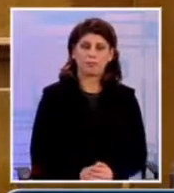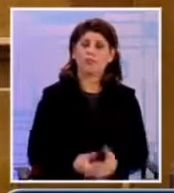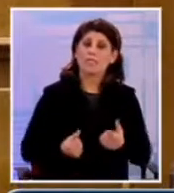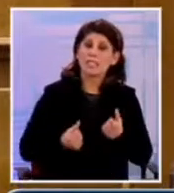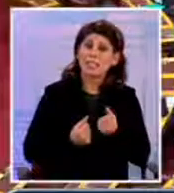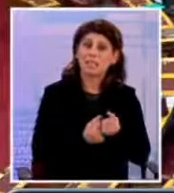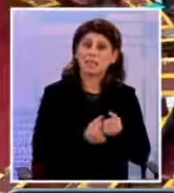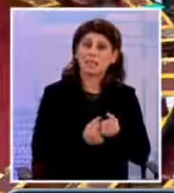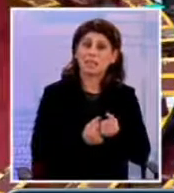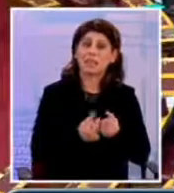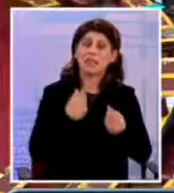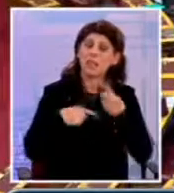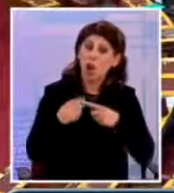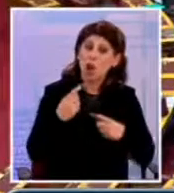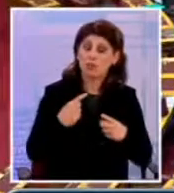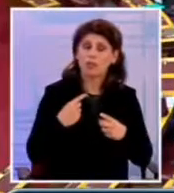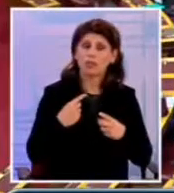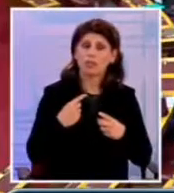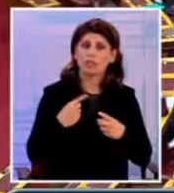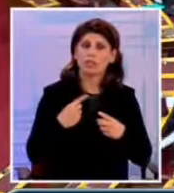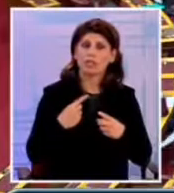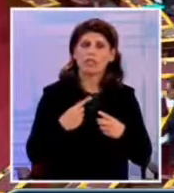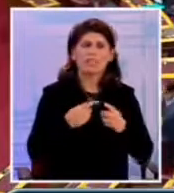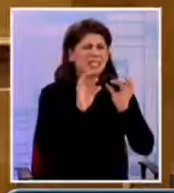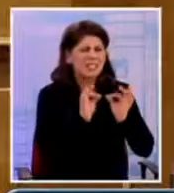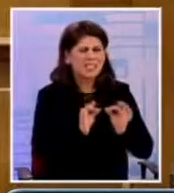στηρίχτηκαν στη δικαιολόγησή τους σε στερεότυπα